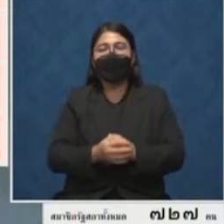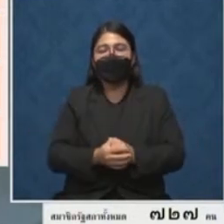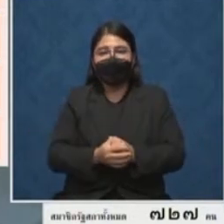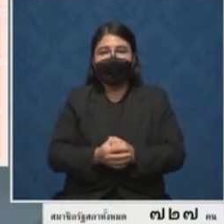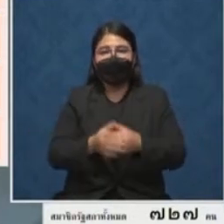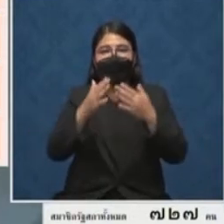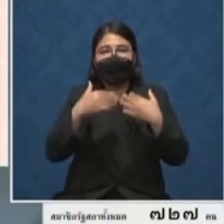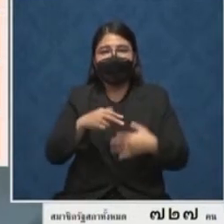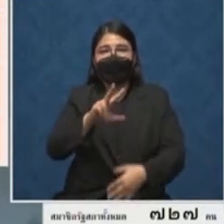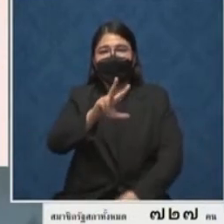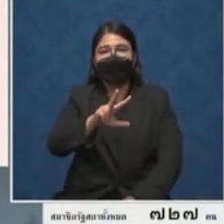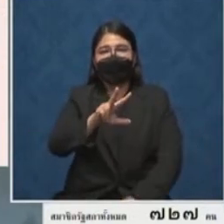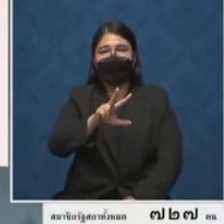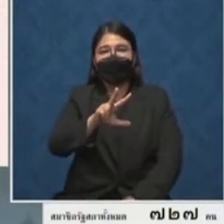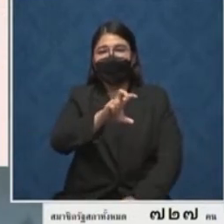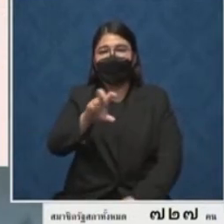341นางสาวพัชรินทร์ซำสิริ